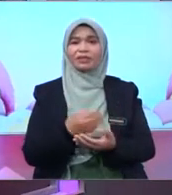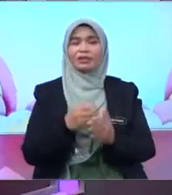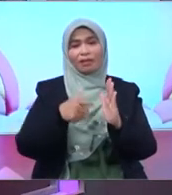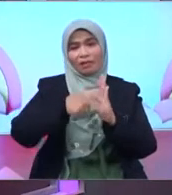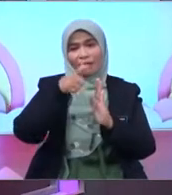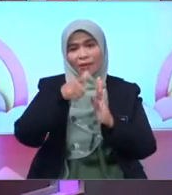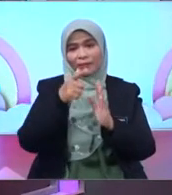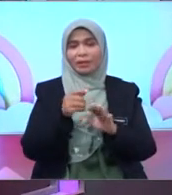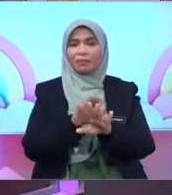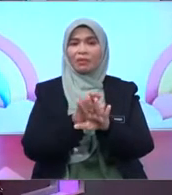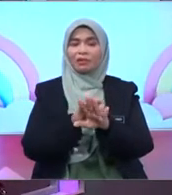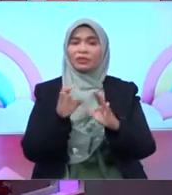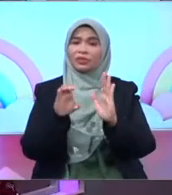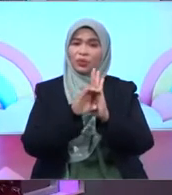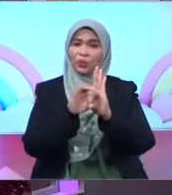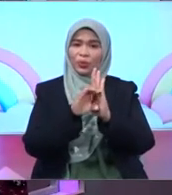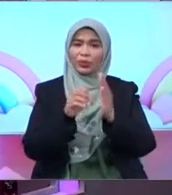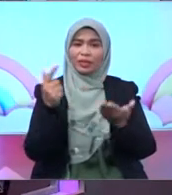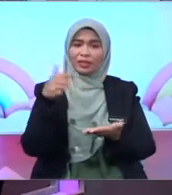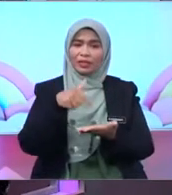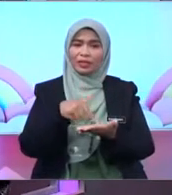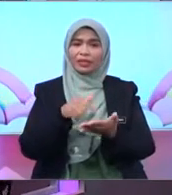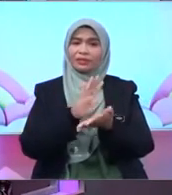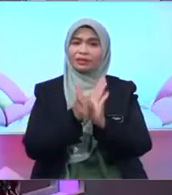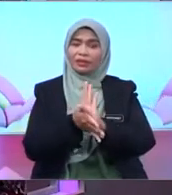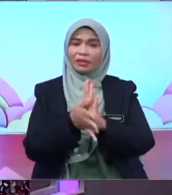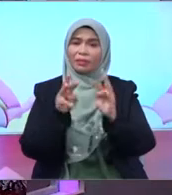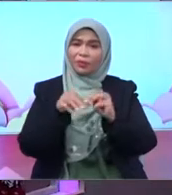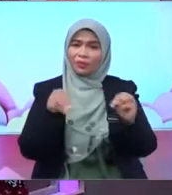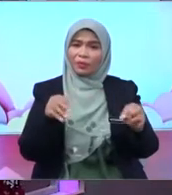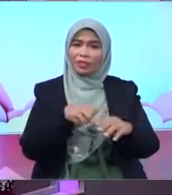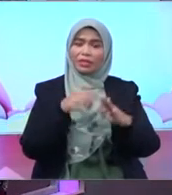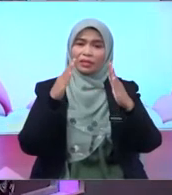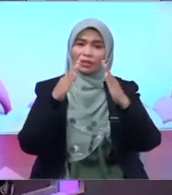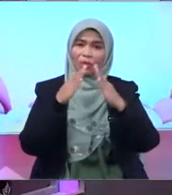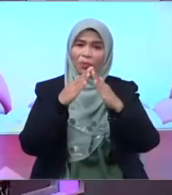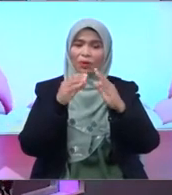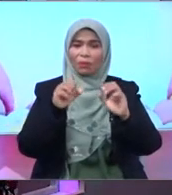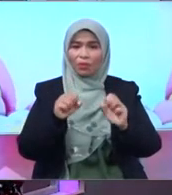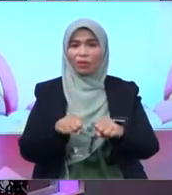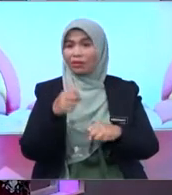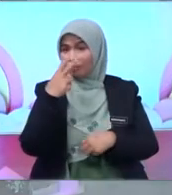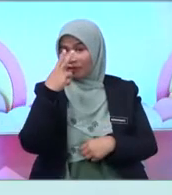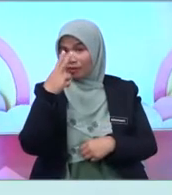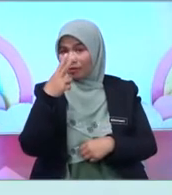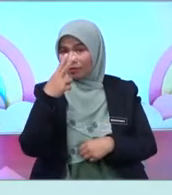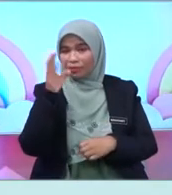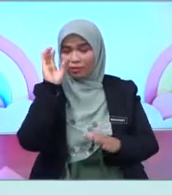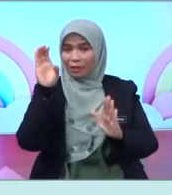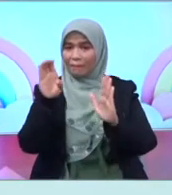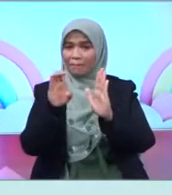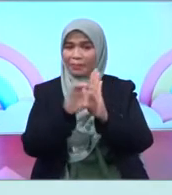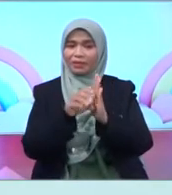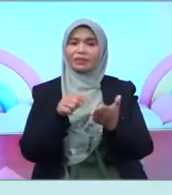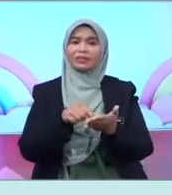banyak contoh-contoh situasi jadi murid-murid di rumah ibadah tengok dan amati gambar tersebut